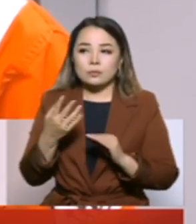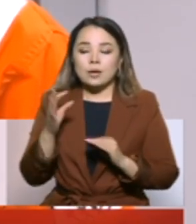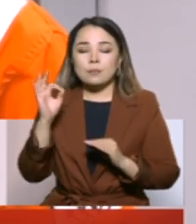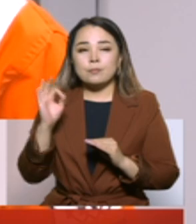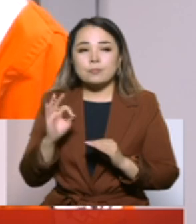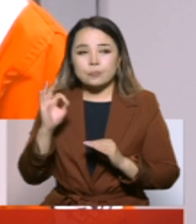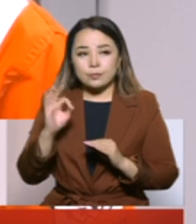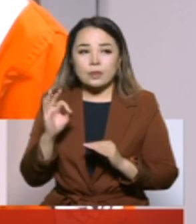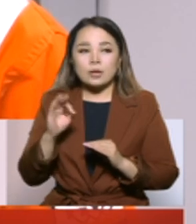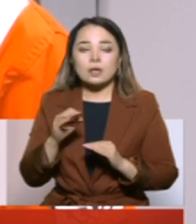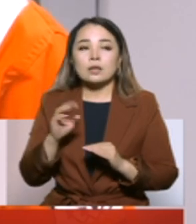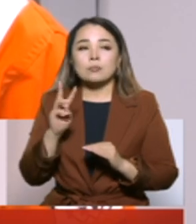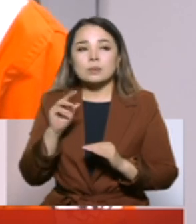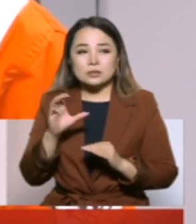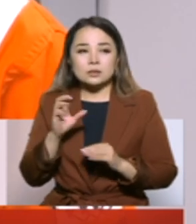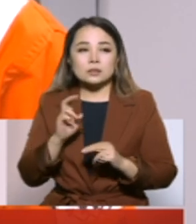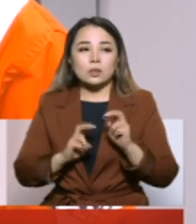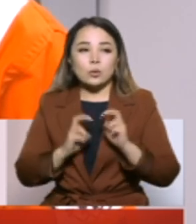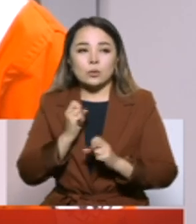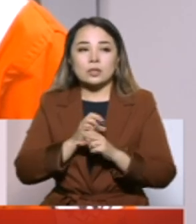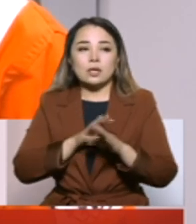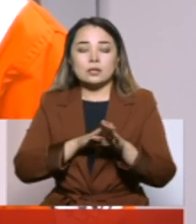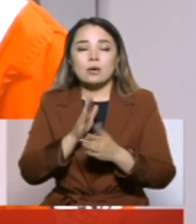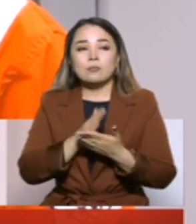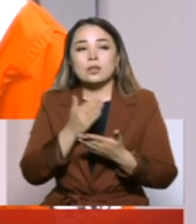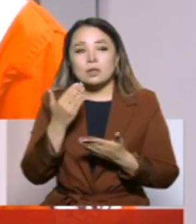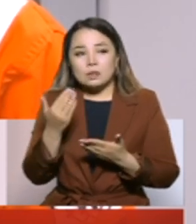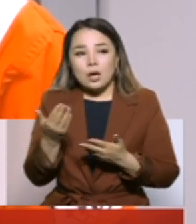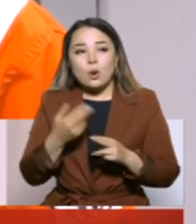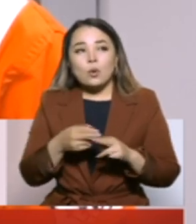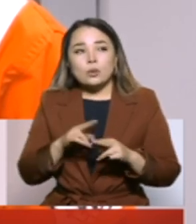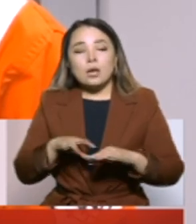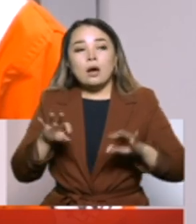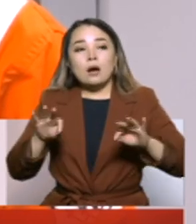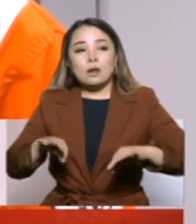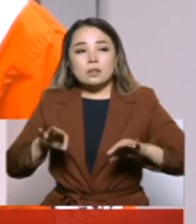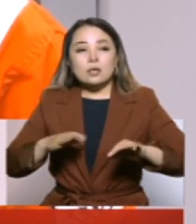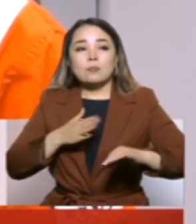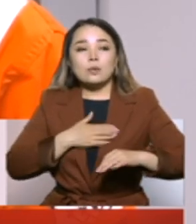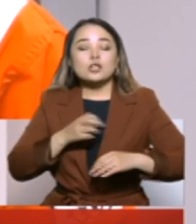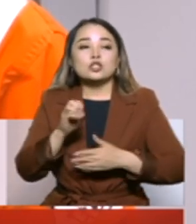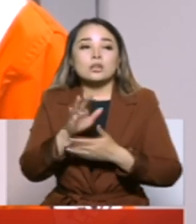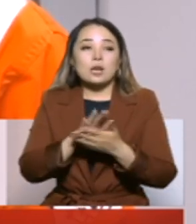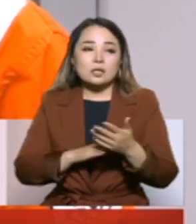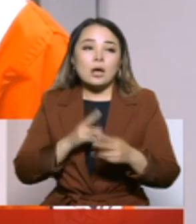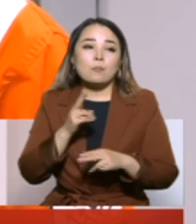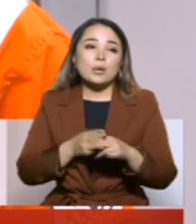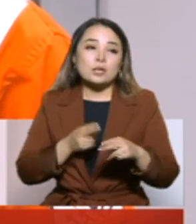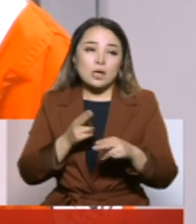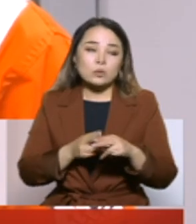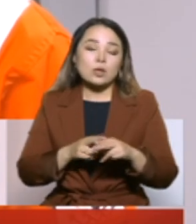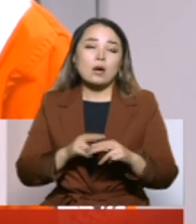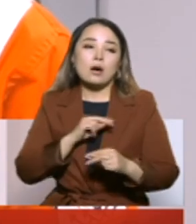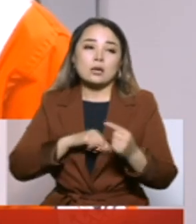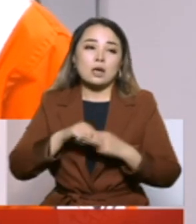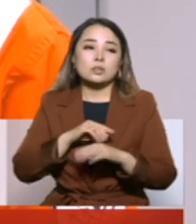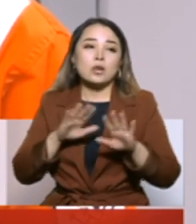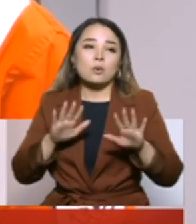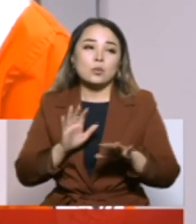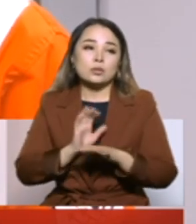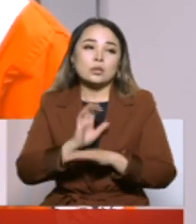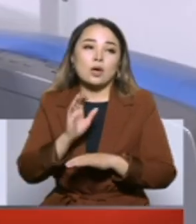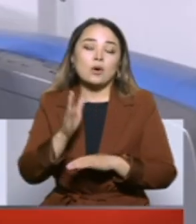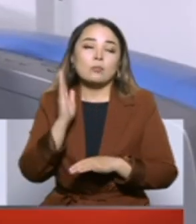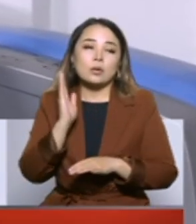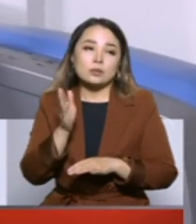25% мыс өнімдері бар. Сол концентратымыз әрі қарай металлургиялық кәсіпорындарға жіберіліп